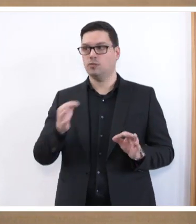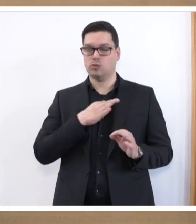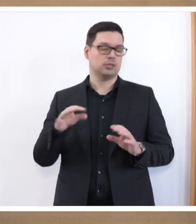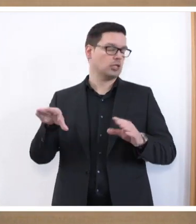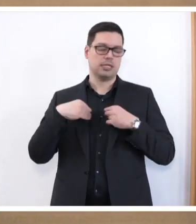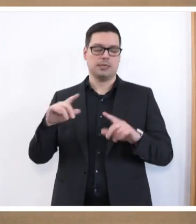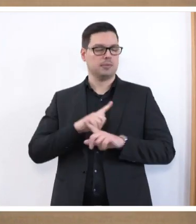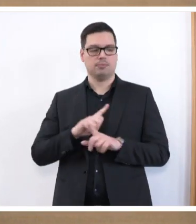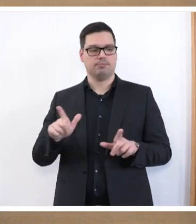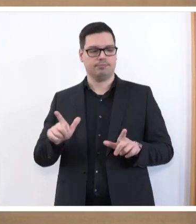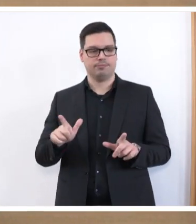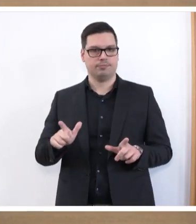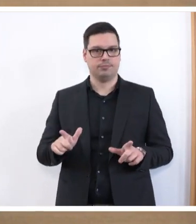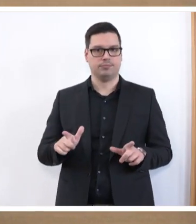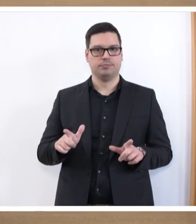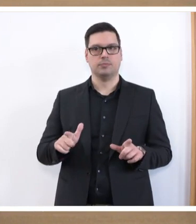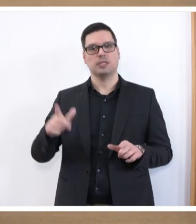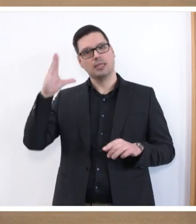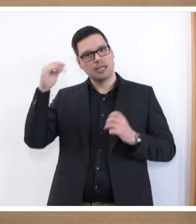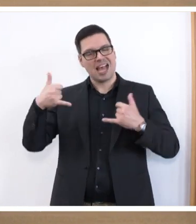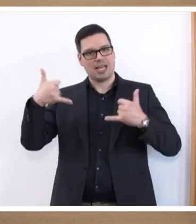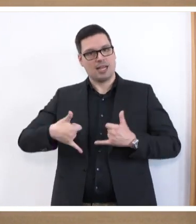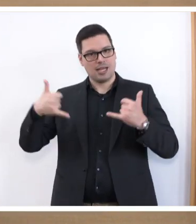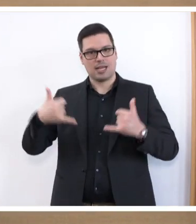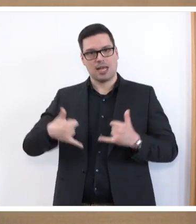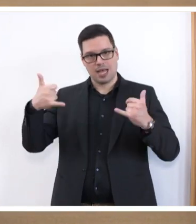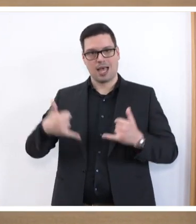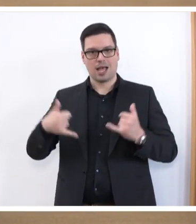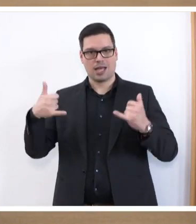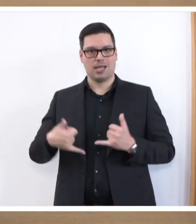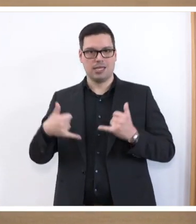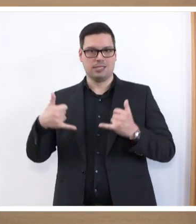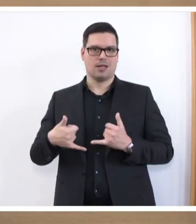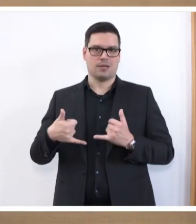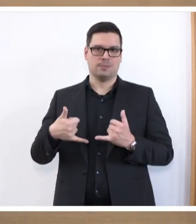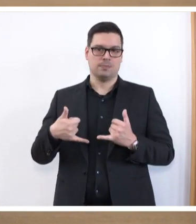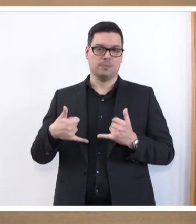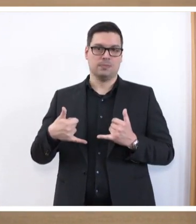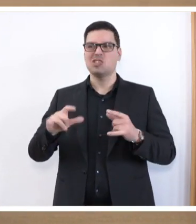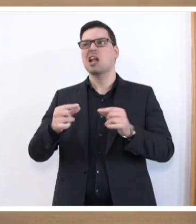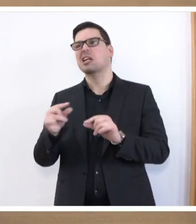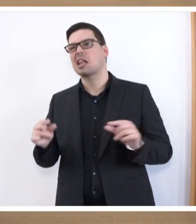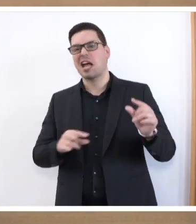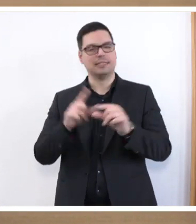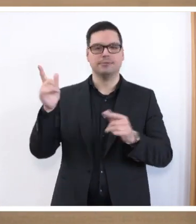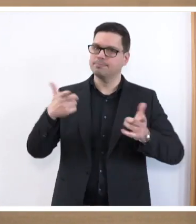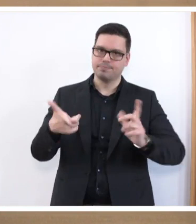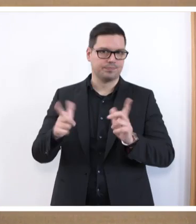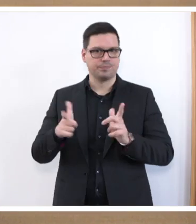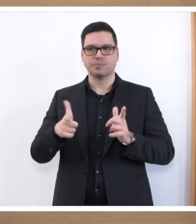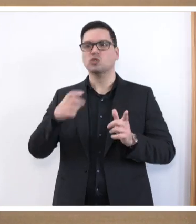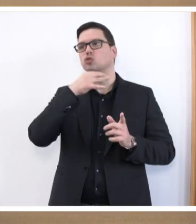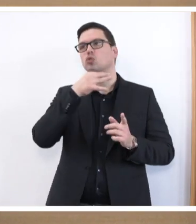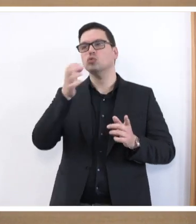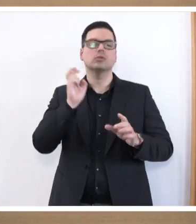ist, liebe Kolleginnen und Kollegen. Und Herr Reiter, das ist auch kein Klein-Klein, wenn es um unsere Demokratie geht. Dort sollte man nicht nur Jugendbeteiligung